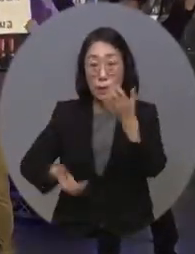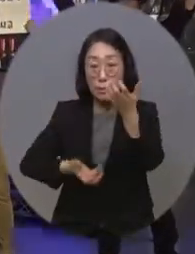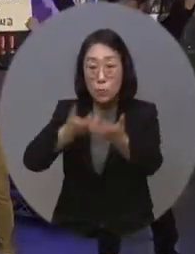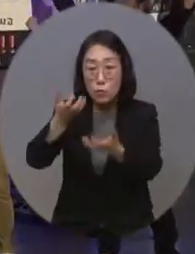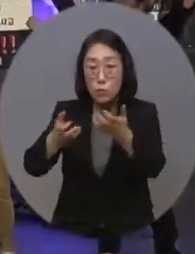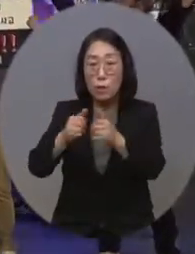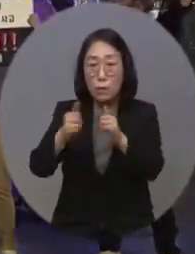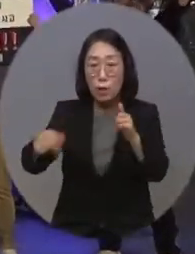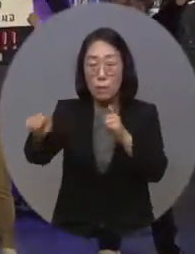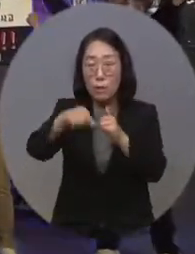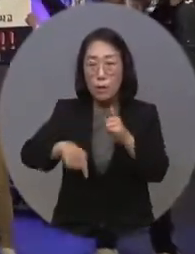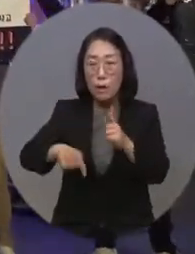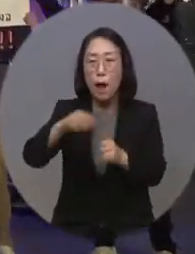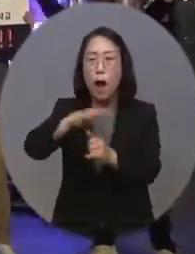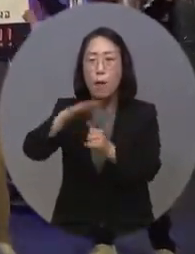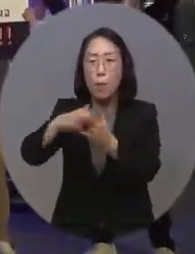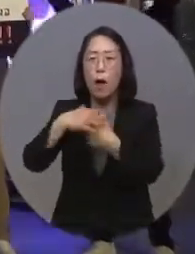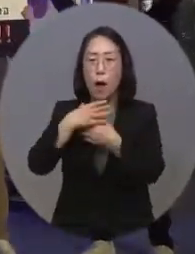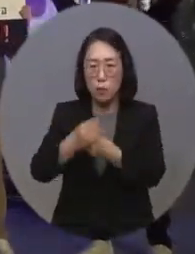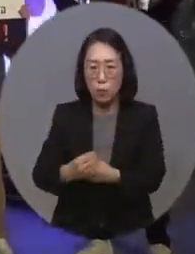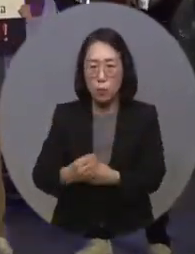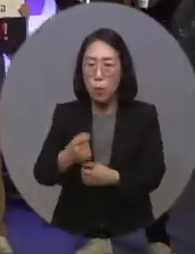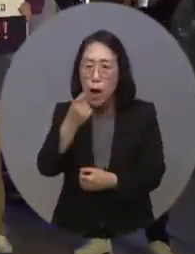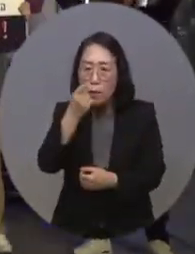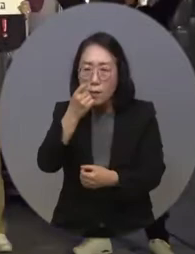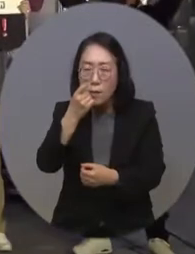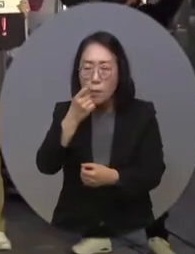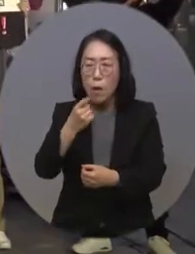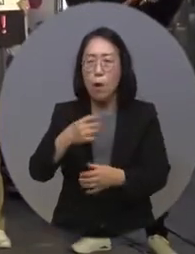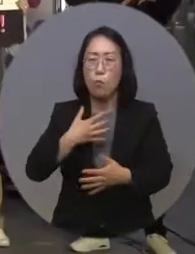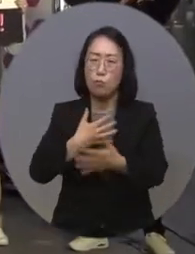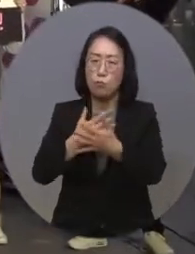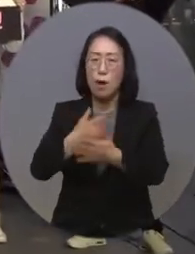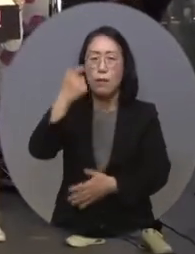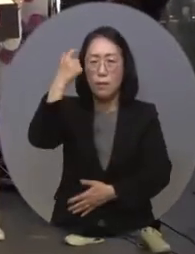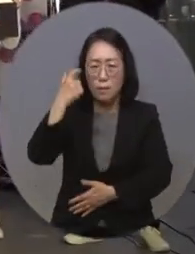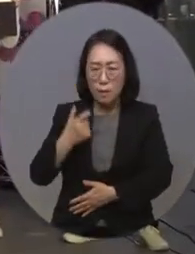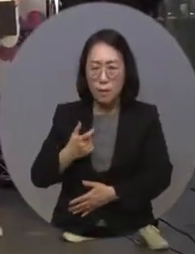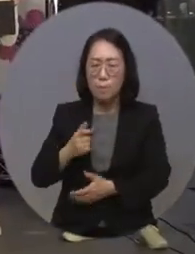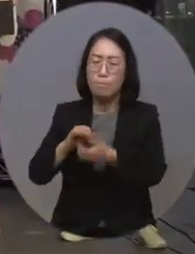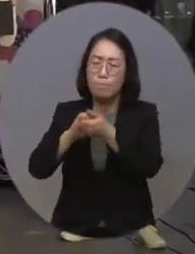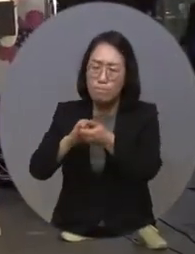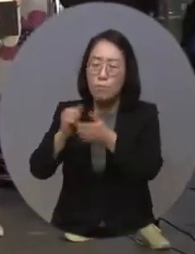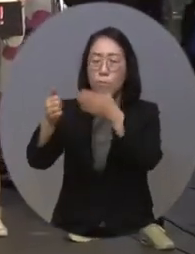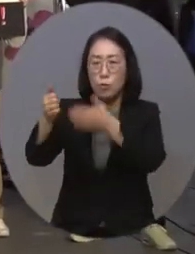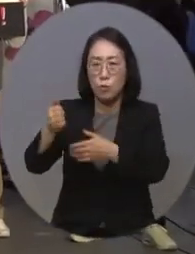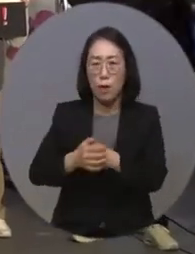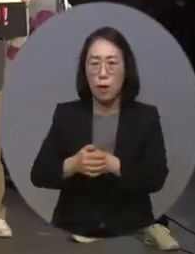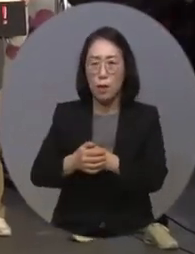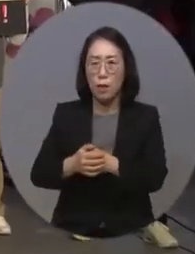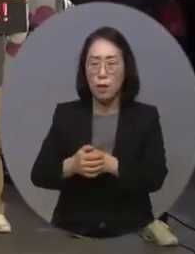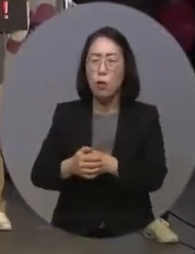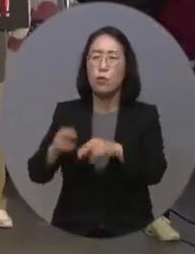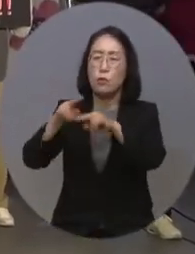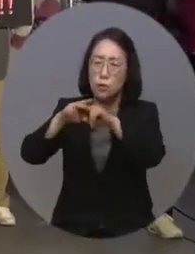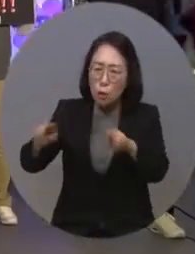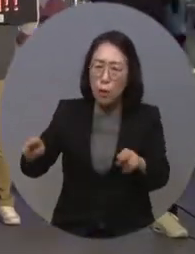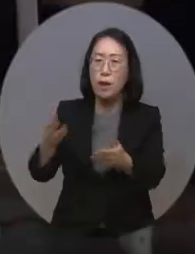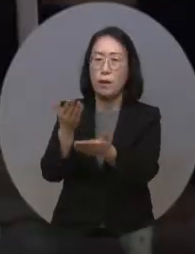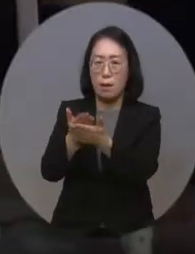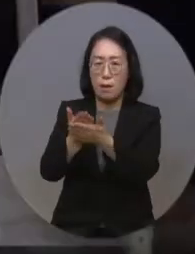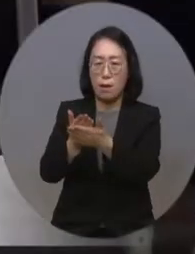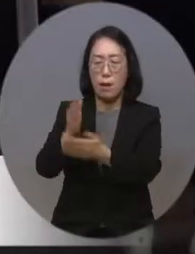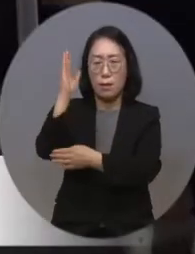안정권 학습권 에 대한 불안감을 호소하며 고산 대형 물류 센터 허가 처리 를 요청했습니다